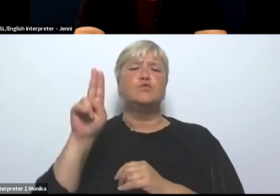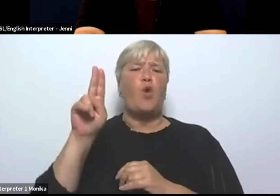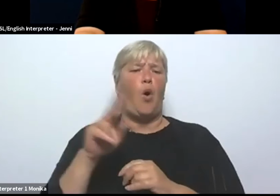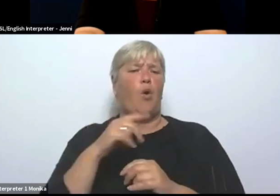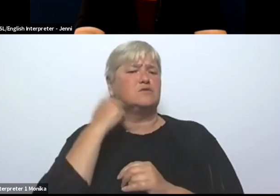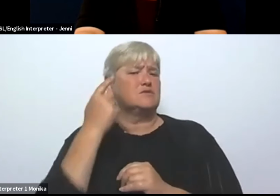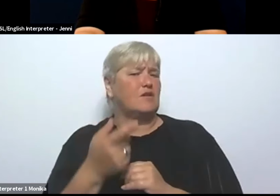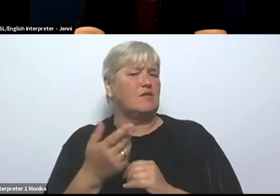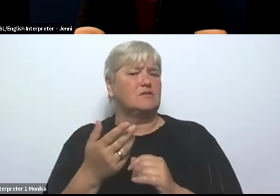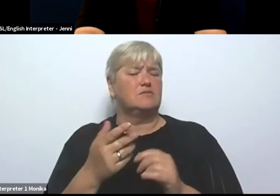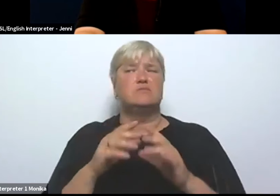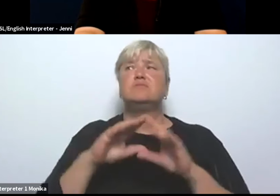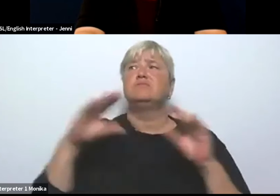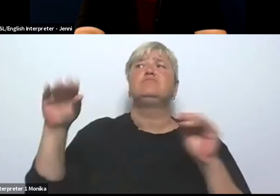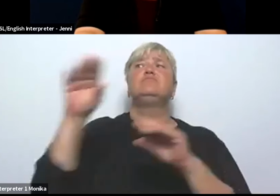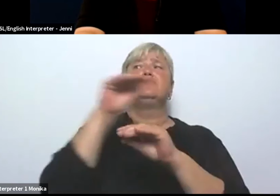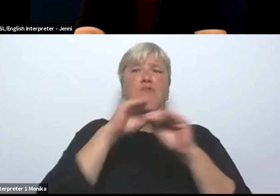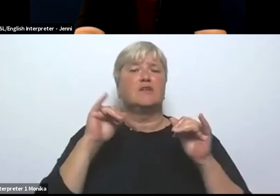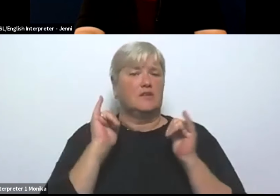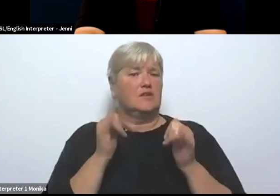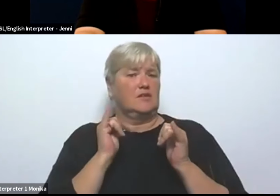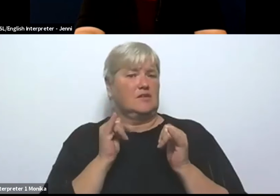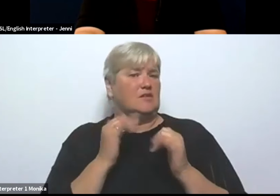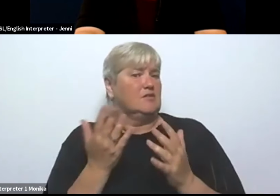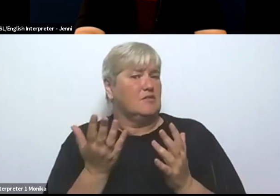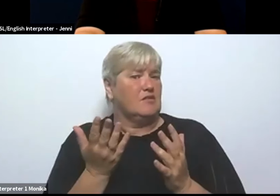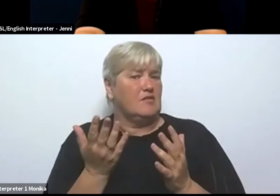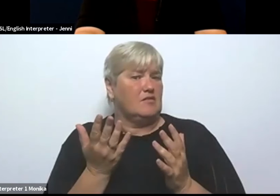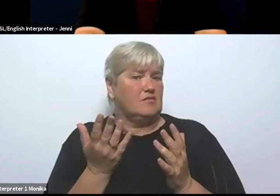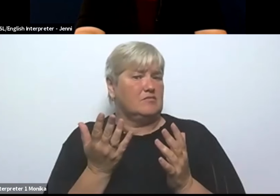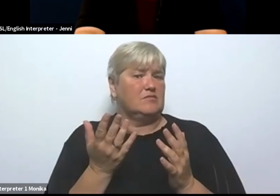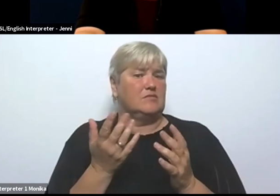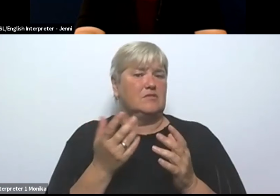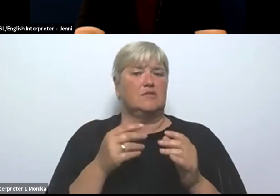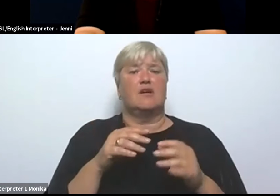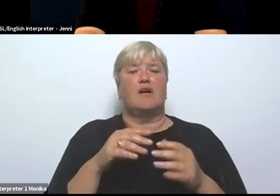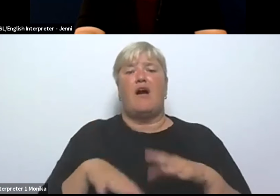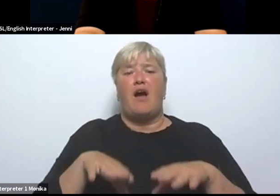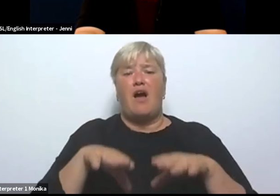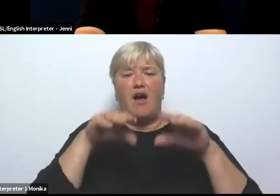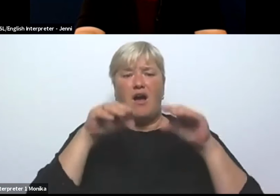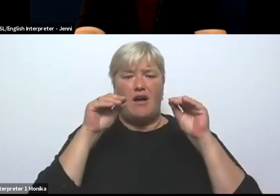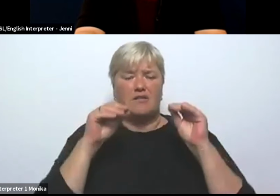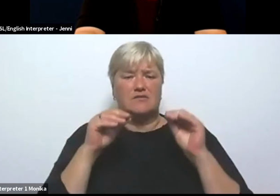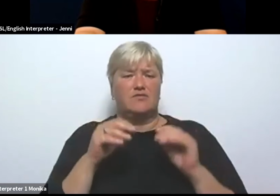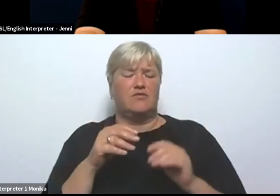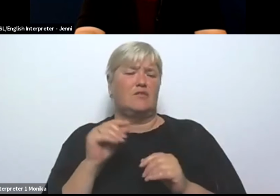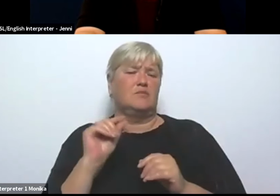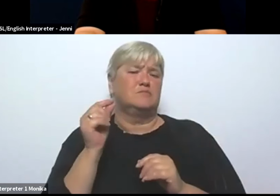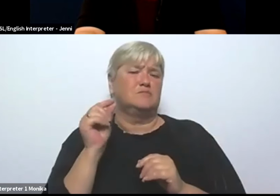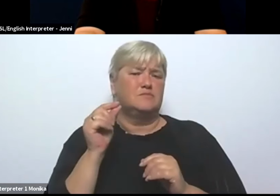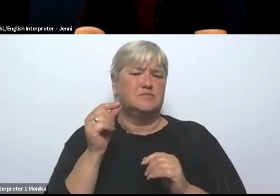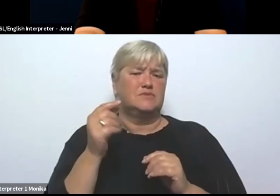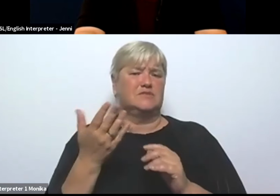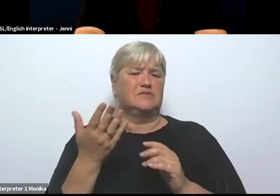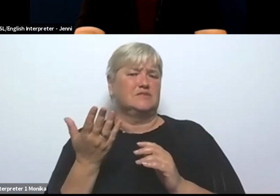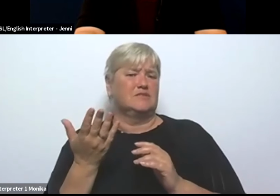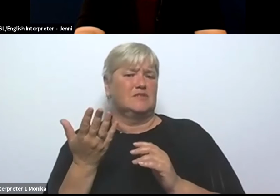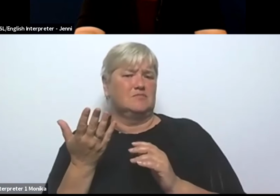in aller Munde sind, weil wir, da geht's, fangen wir anders an, jetzt habe ich mich gerade verhaspelt ein bisschen, die in aller Munde